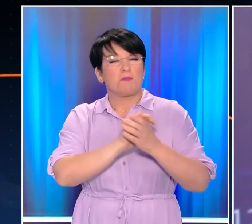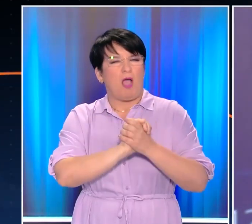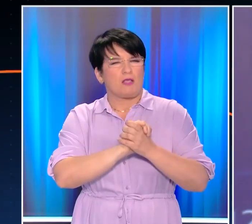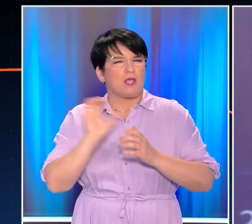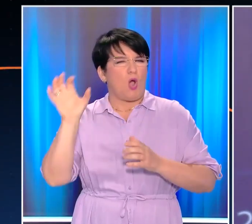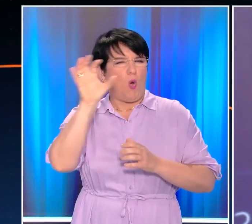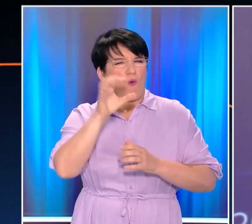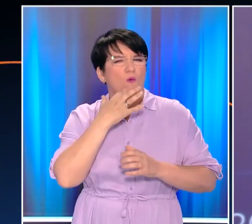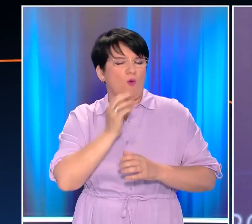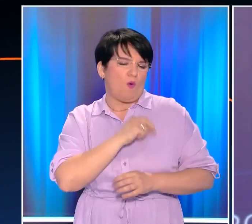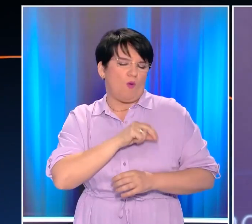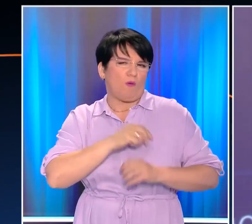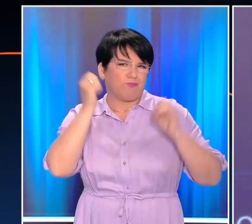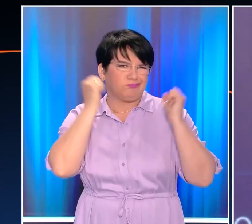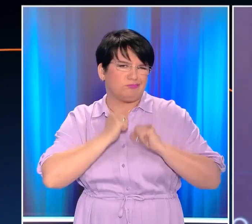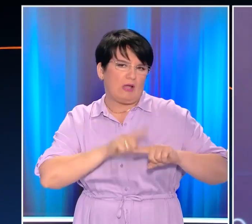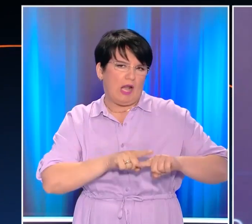Υπότιτλοι AUTHORWAVE